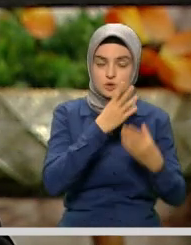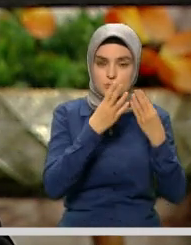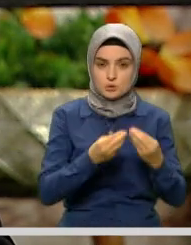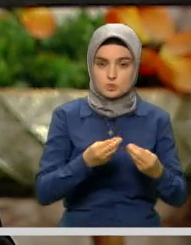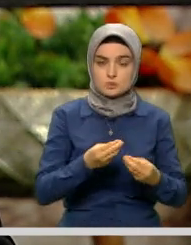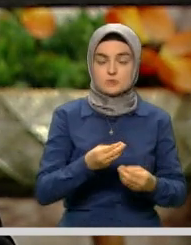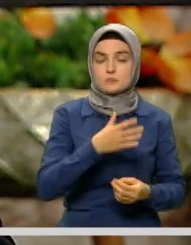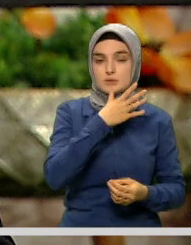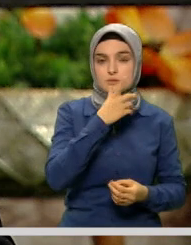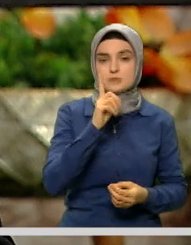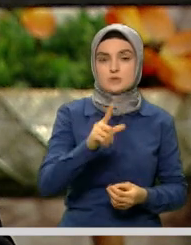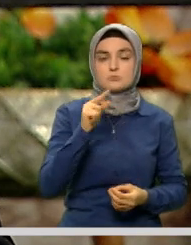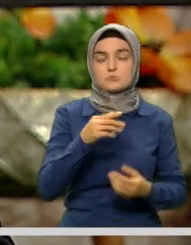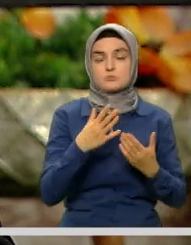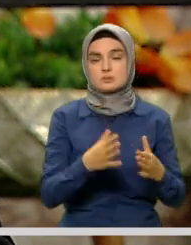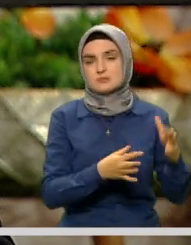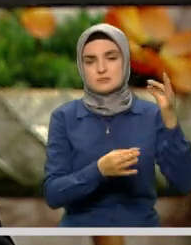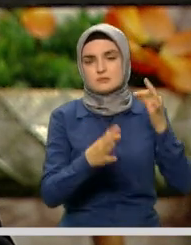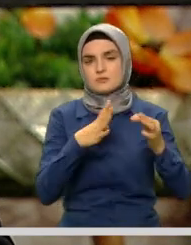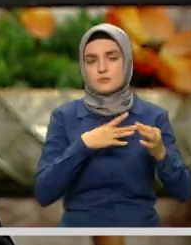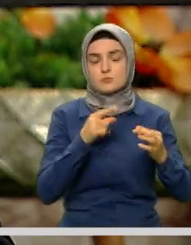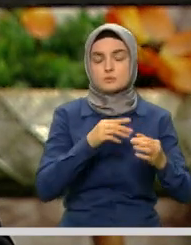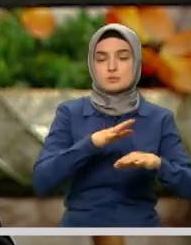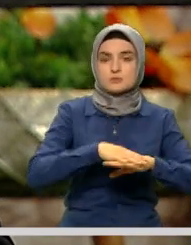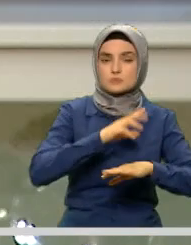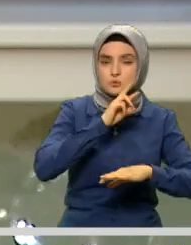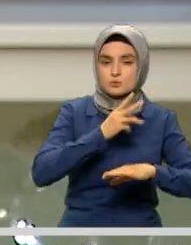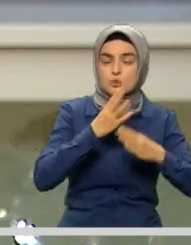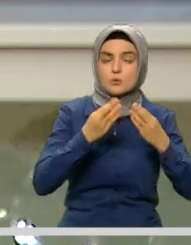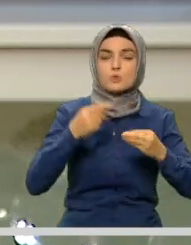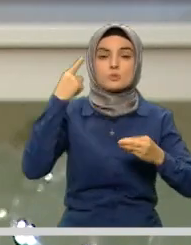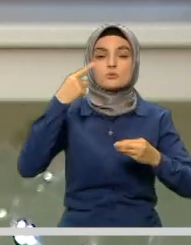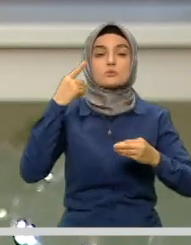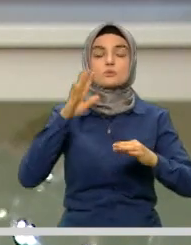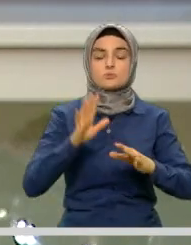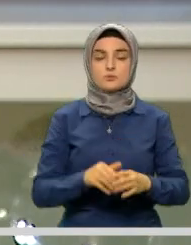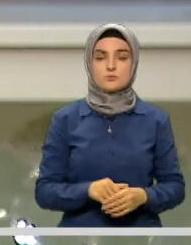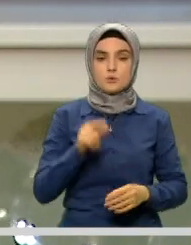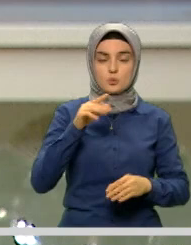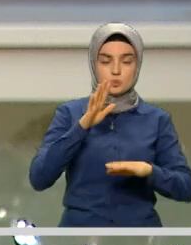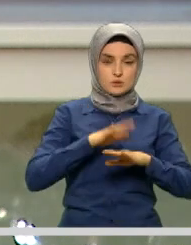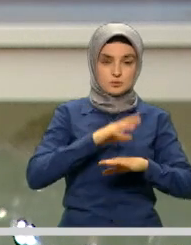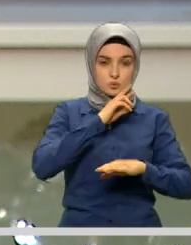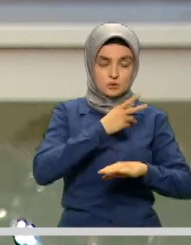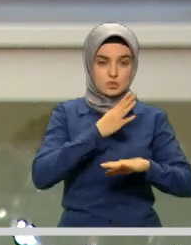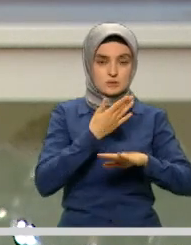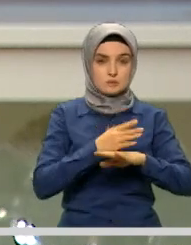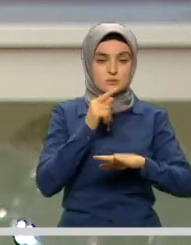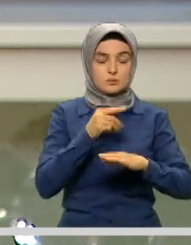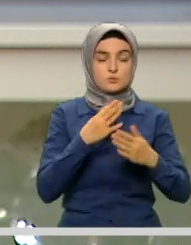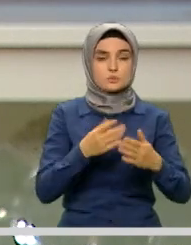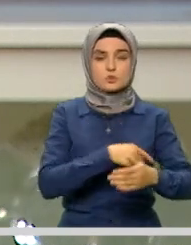edecek. Yani öyle insan var ki yaptığını günah olarak bile görmüyor. Yani o işlediği günahlar sebebiyle artık onun